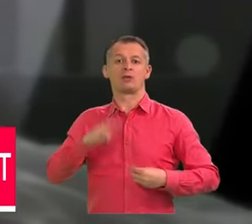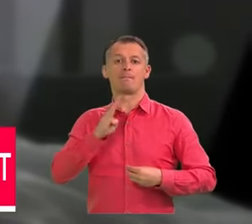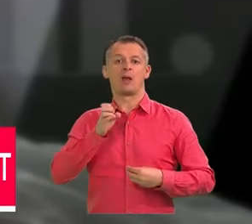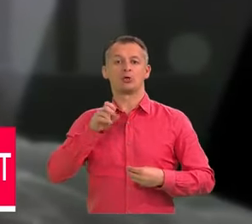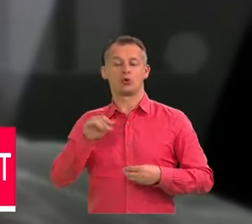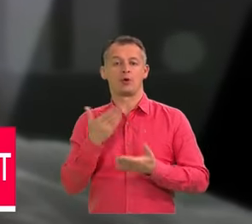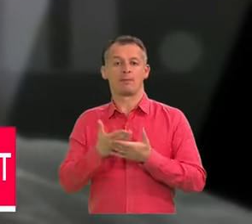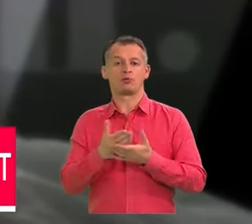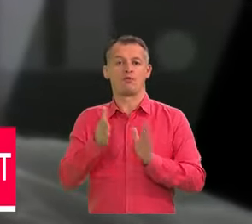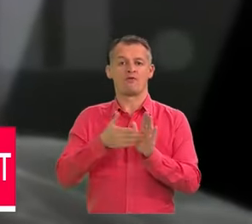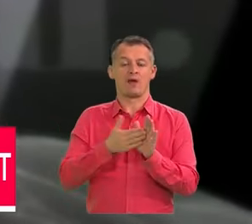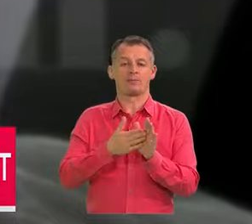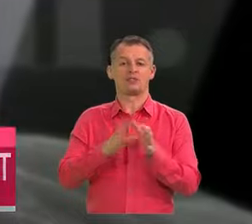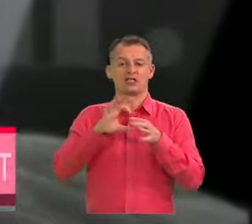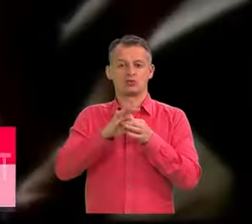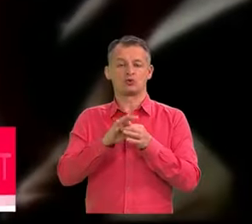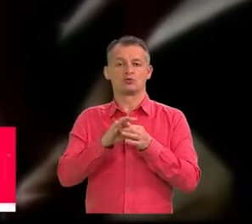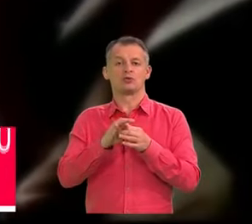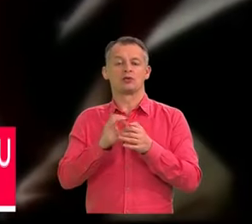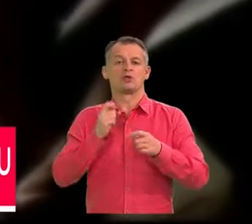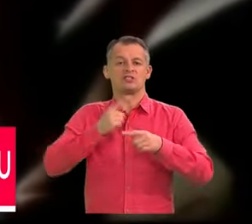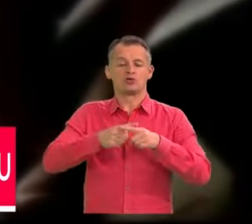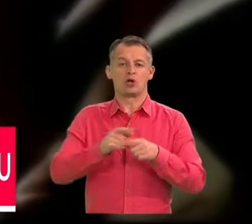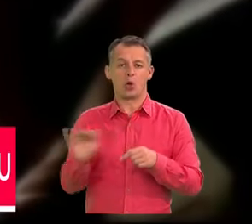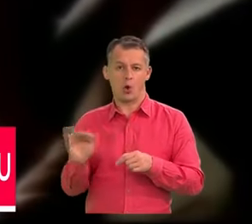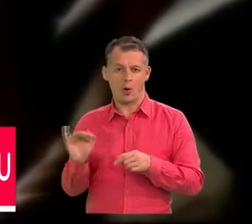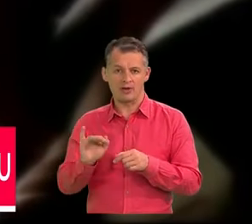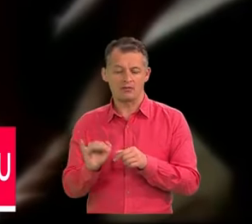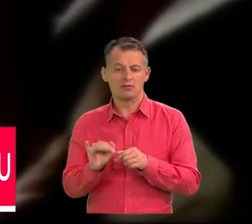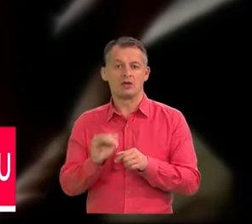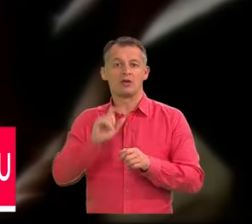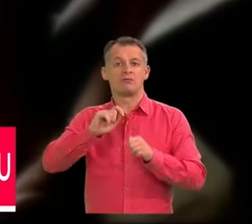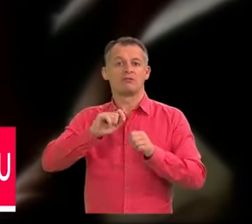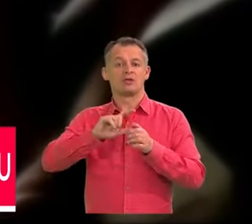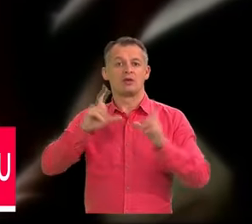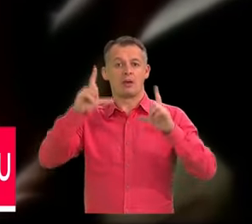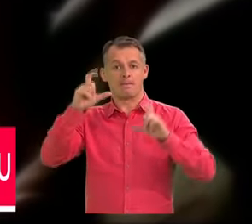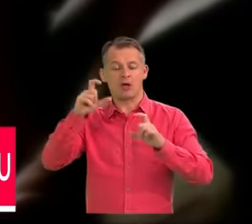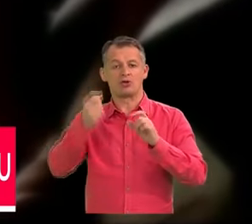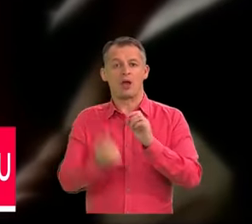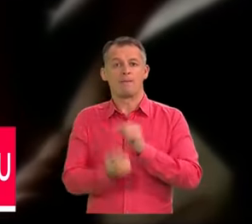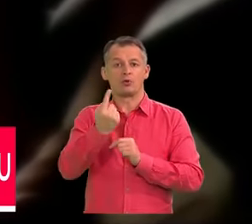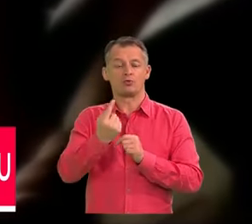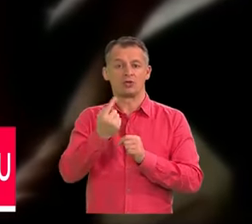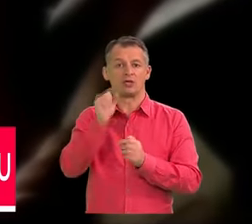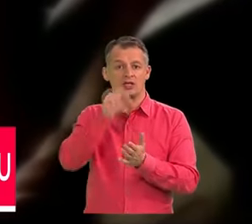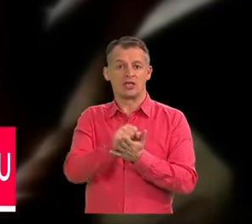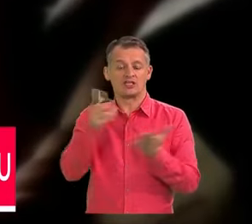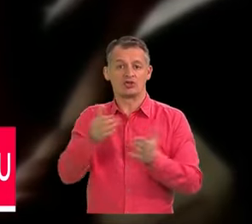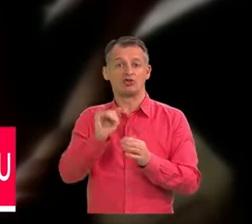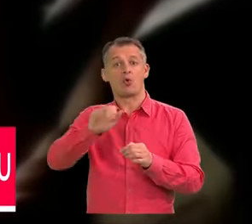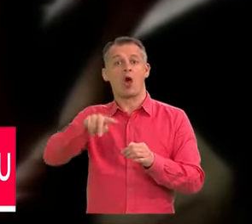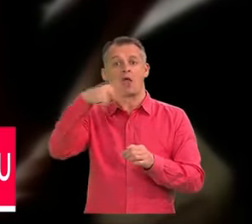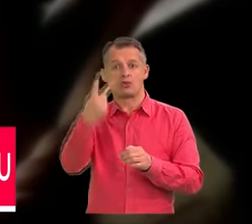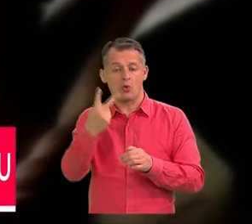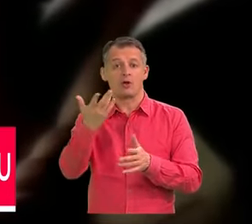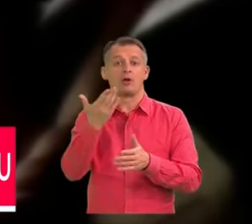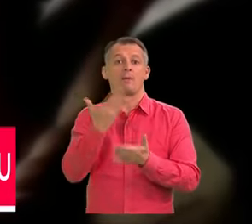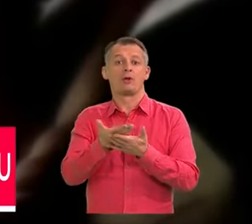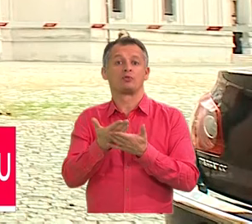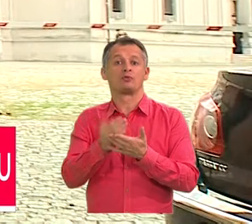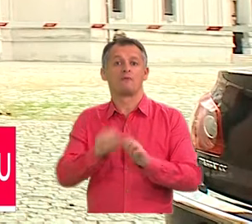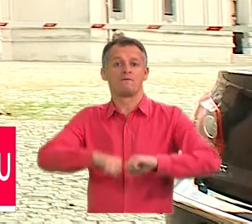act sexual cu un minor în urma imaginilor apărute în mass media și un dosar pentru viol, după ce a fost depusă o